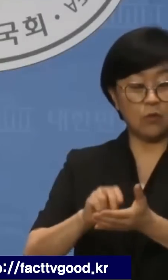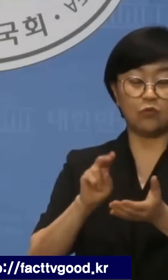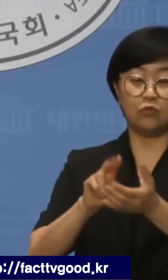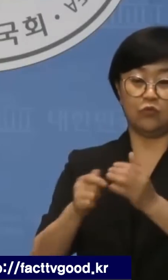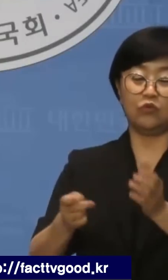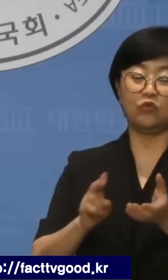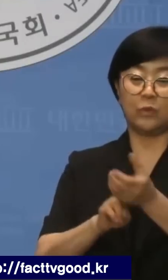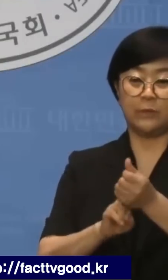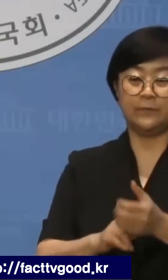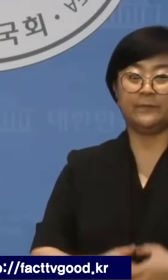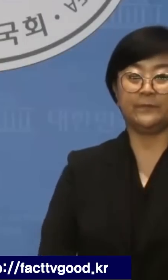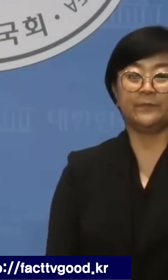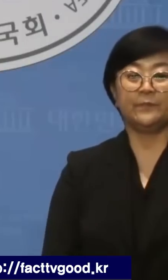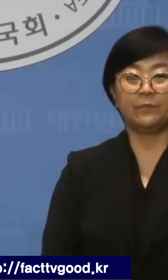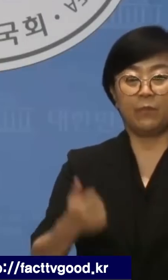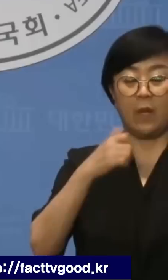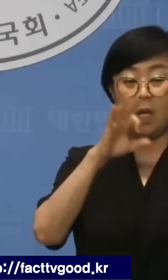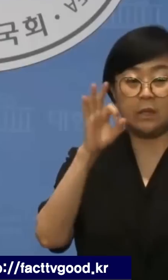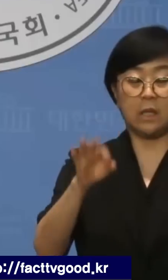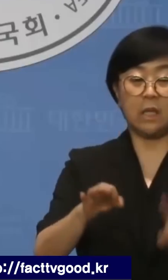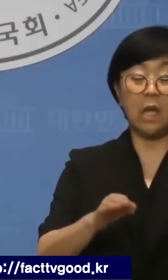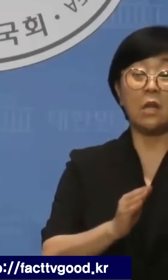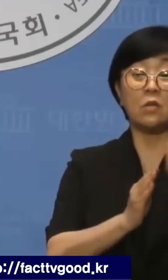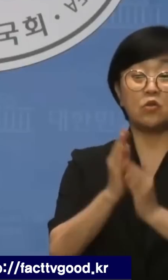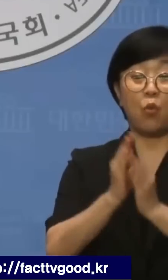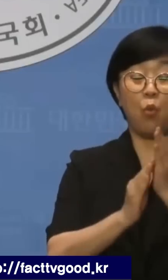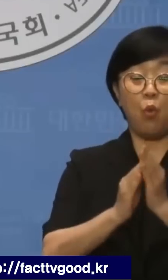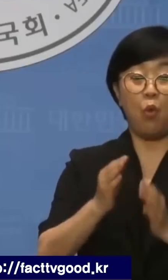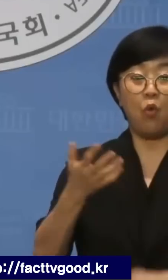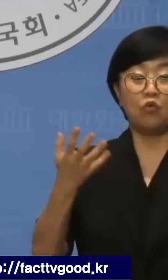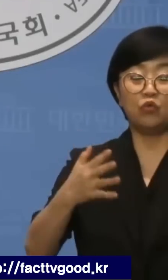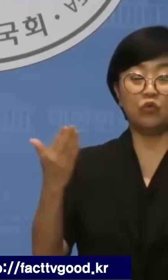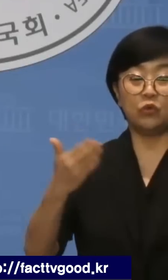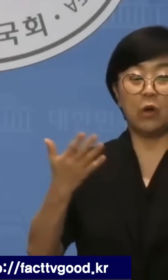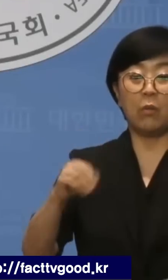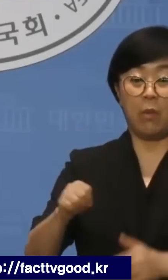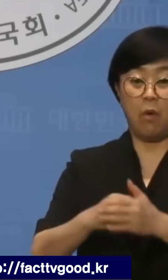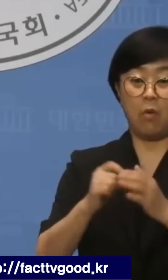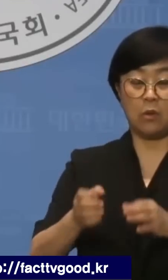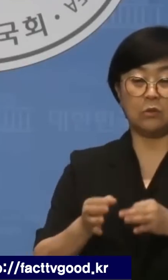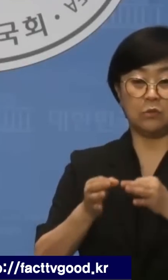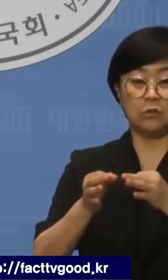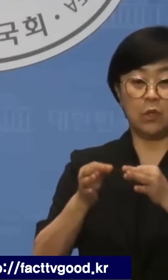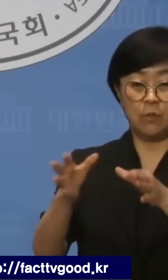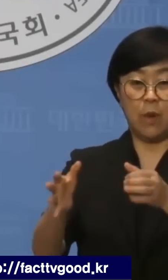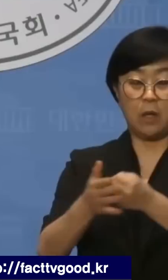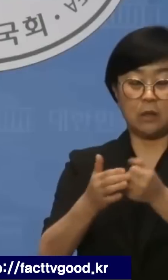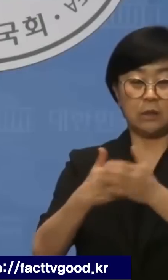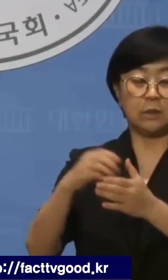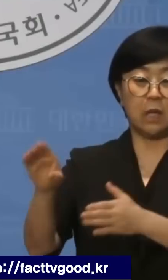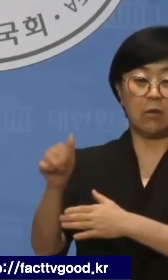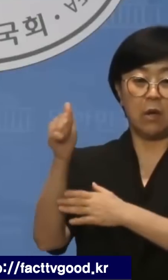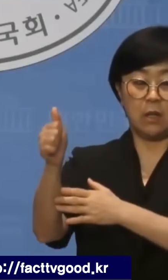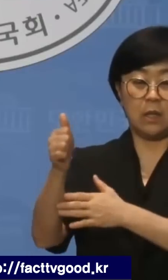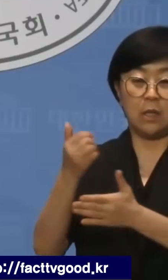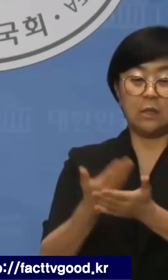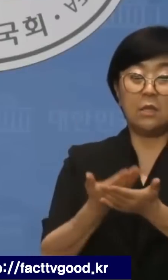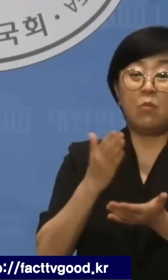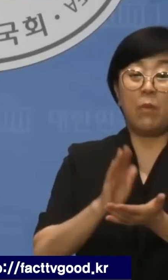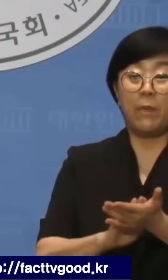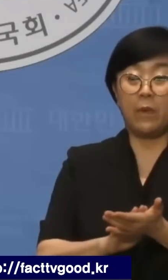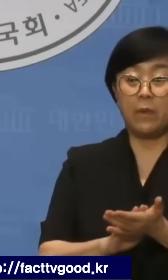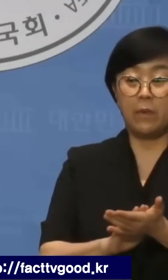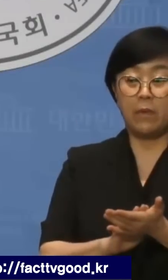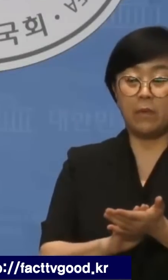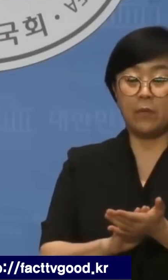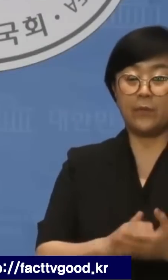숨어버렸습니다. 예산 1조 9천억 원을 투입하는 대통령 공약 사업을 장관이 하루아침에 뒤집어